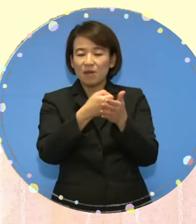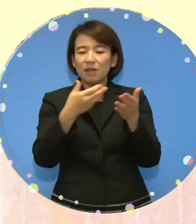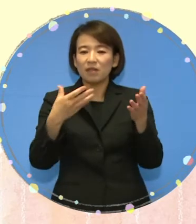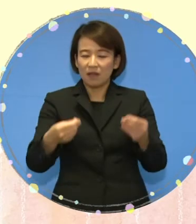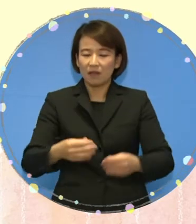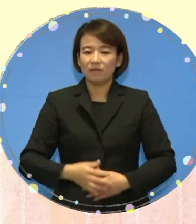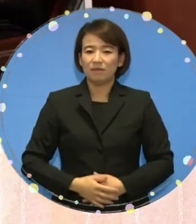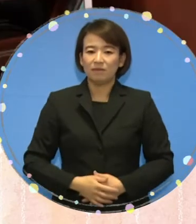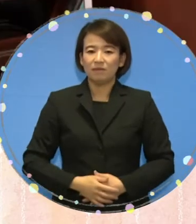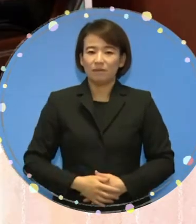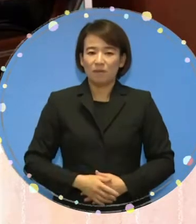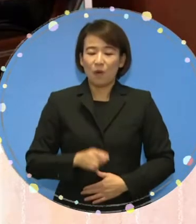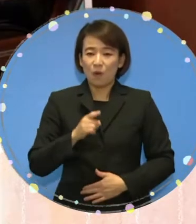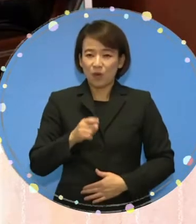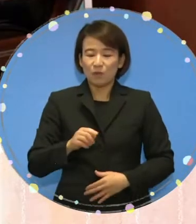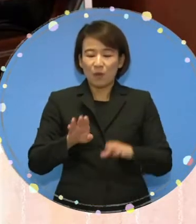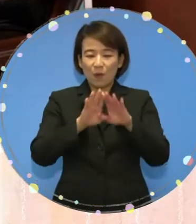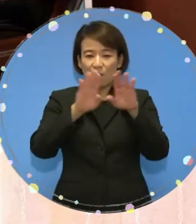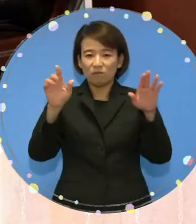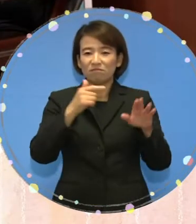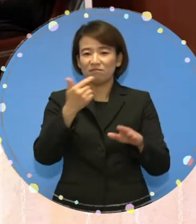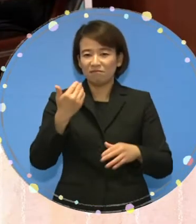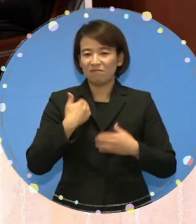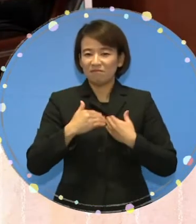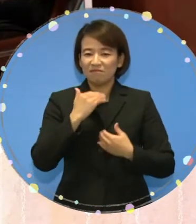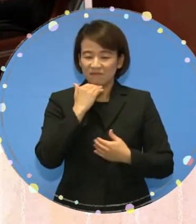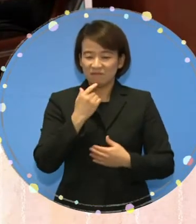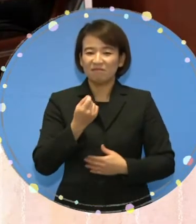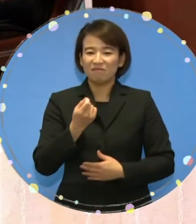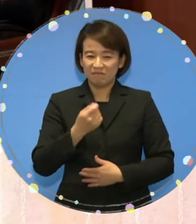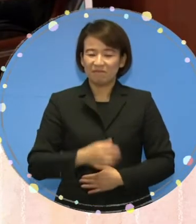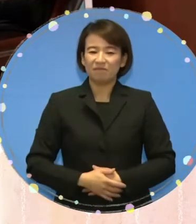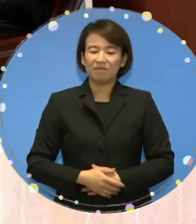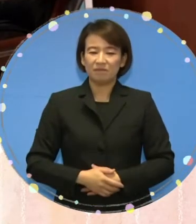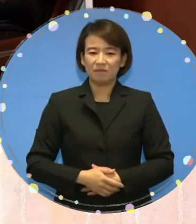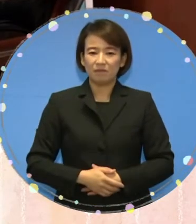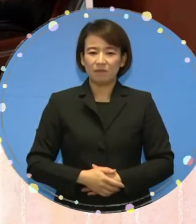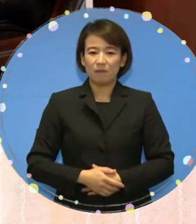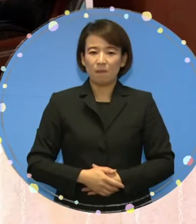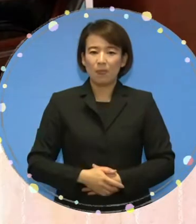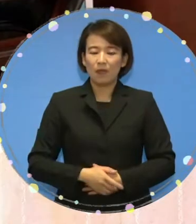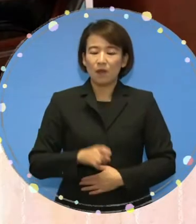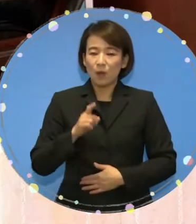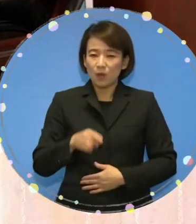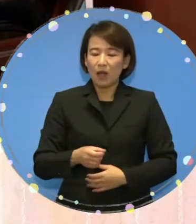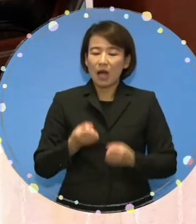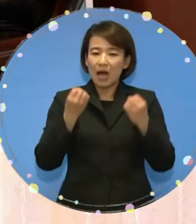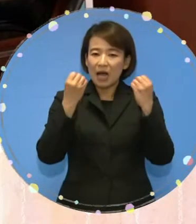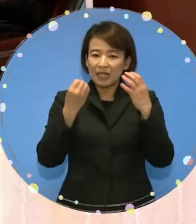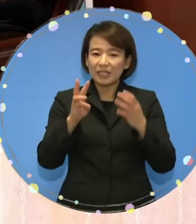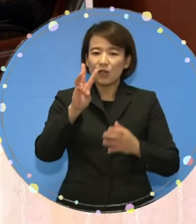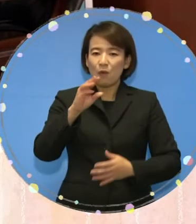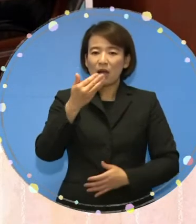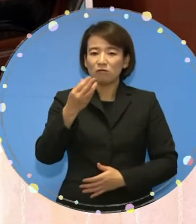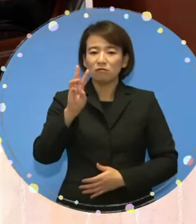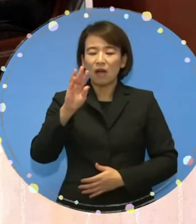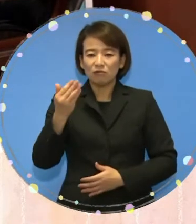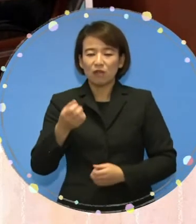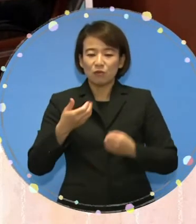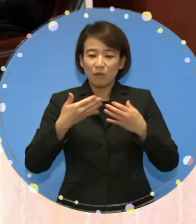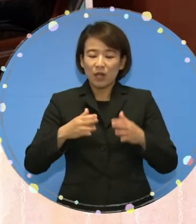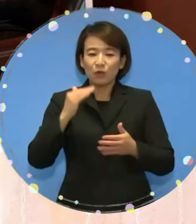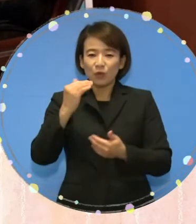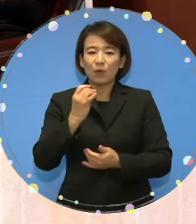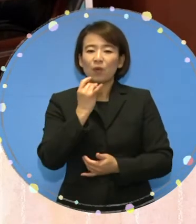ところですこちらも open が非常に楽しみな施設ですねここから新たなワクワクが生まれることを期待してい